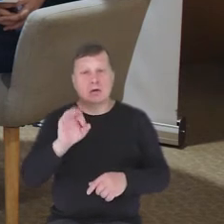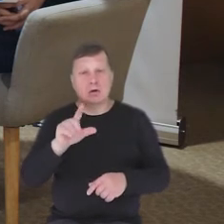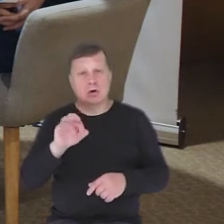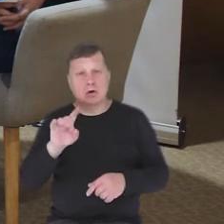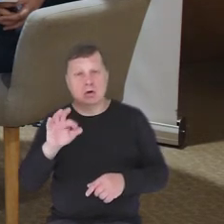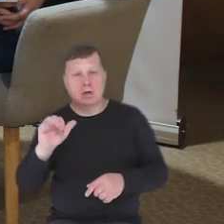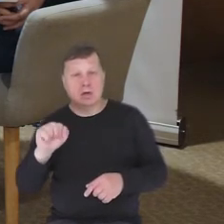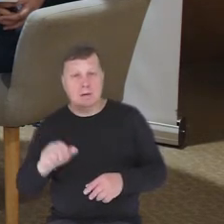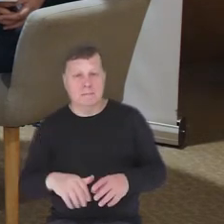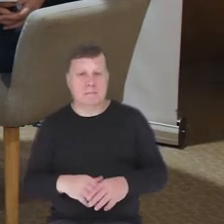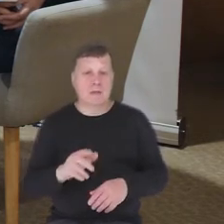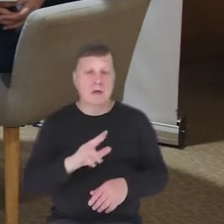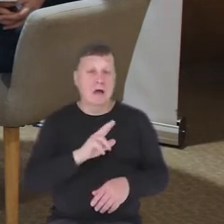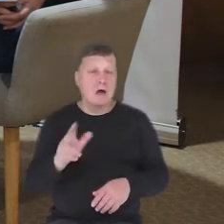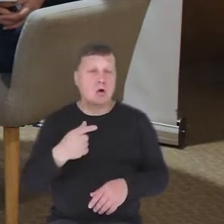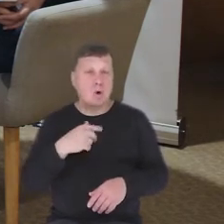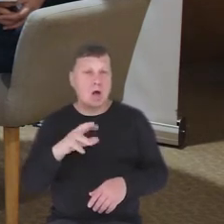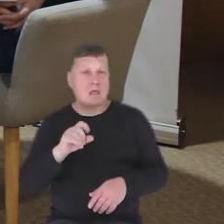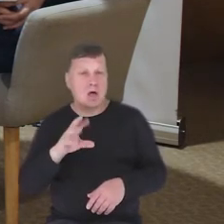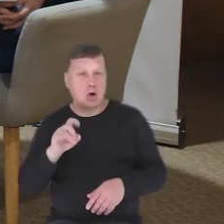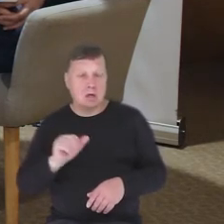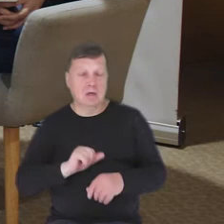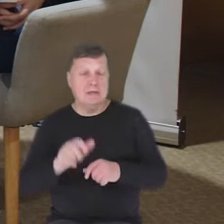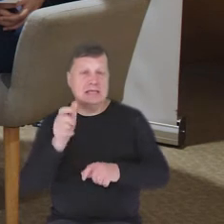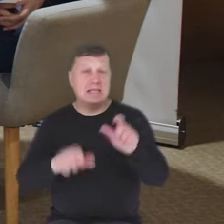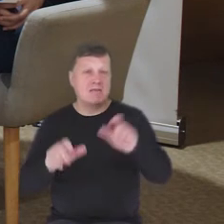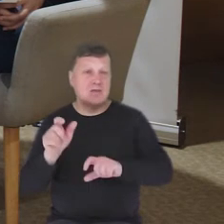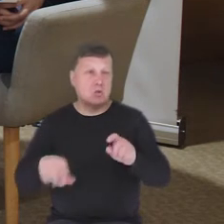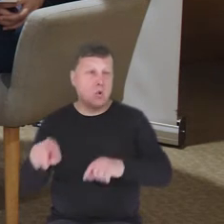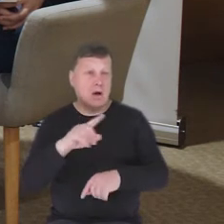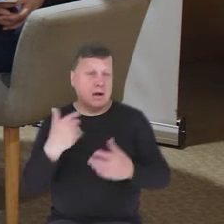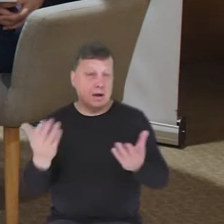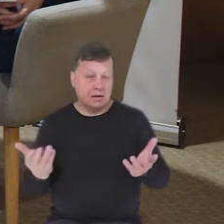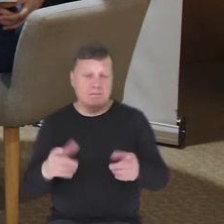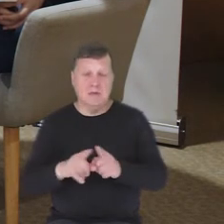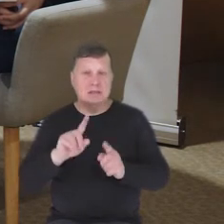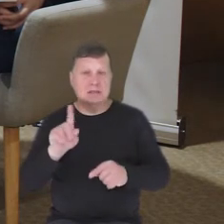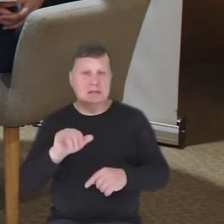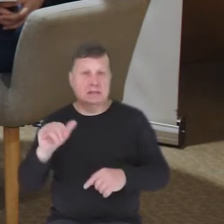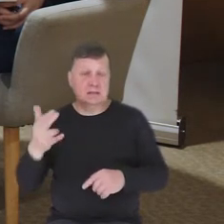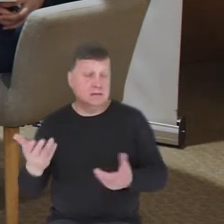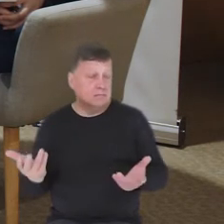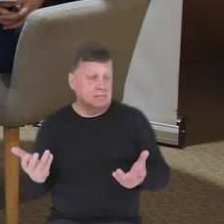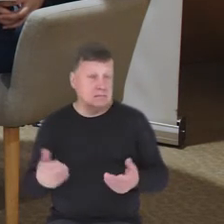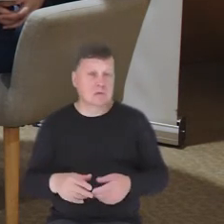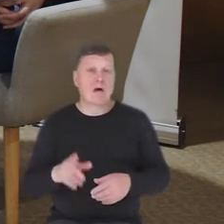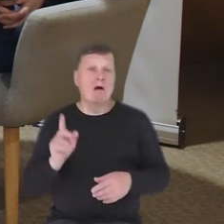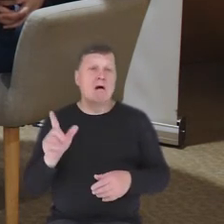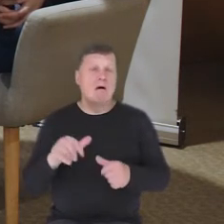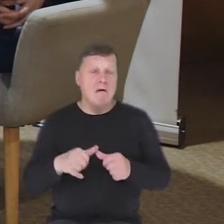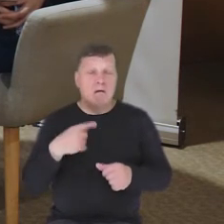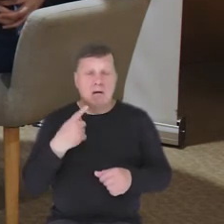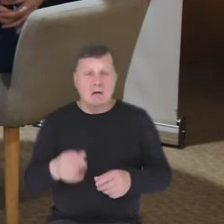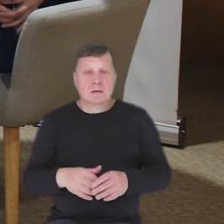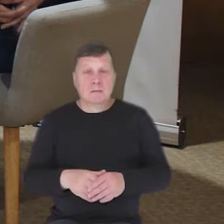Zawsze to będzie i każdy głos tej antologii będzie głosem indywidualnym. Tak jak pojedynczy zin, ale gdzieś to się wszystko sprowadza do tego,